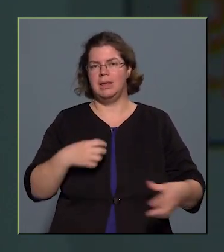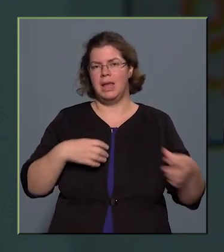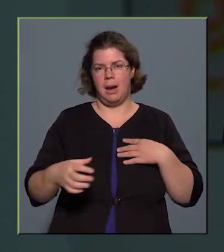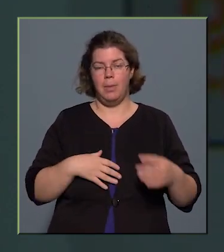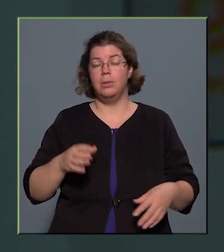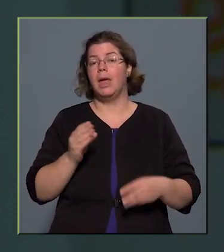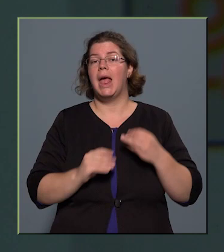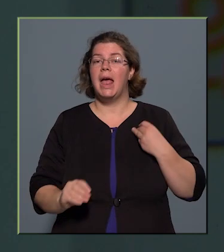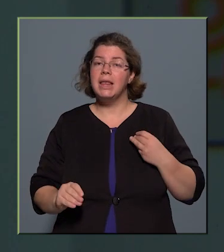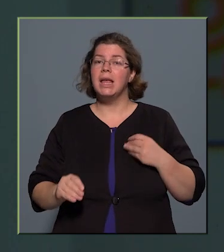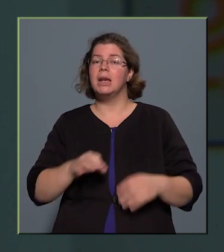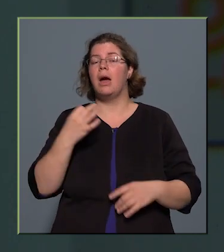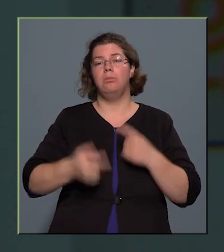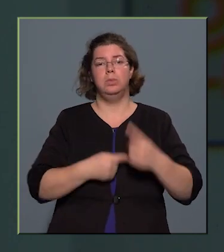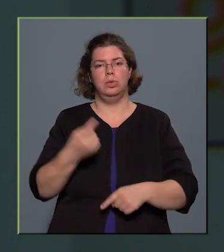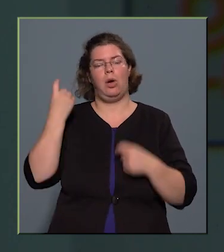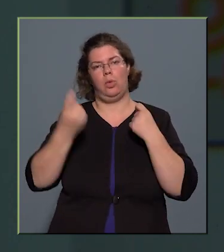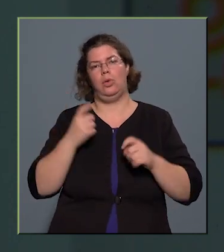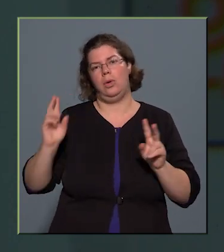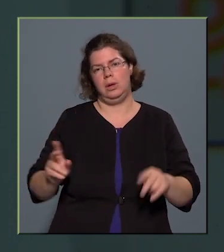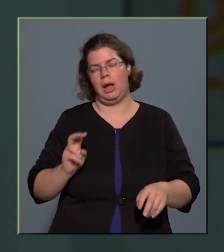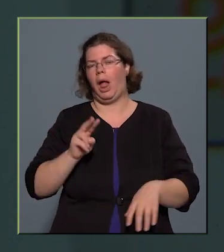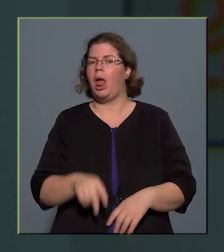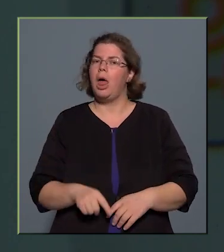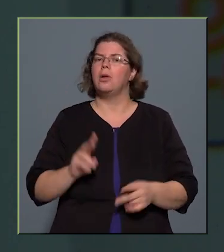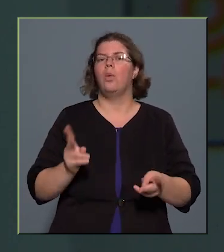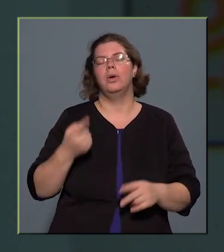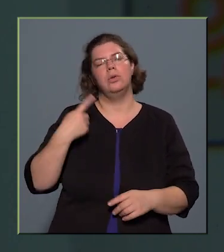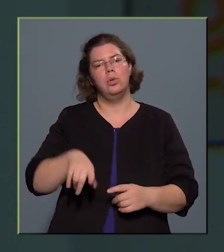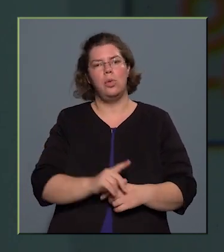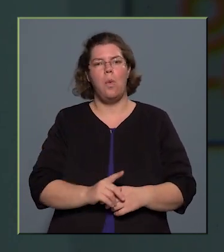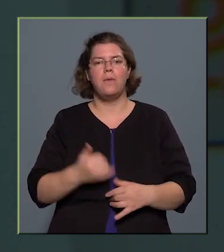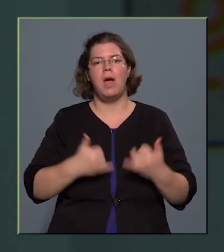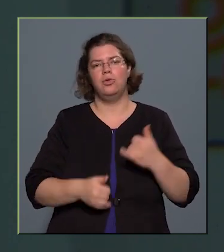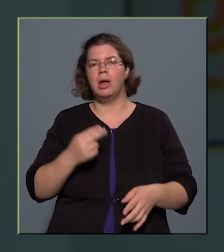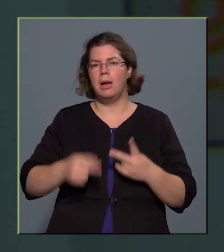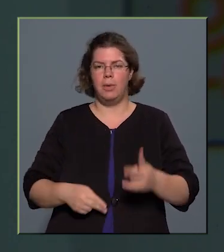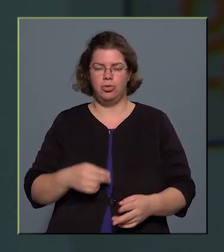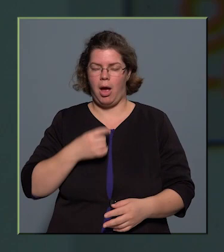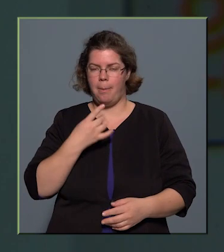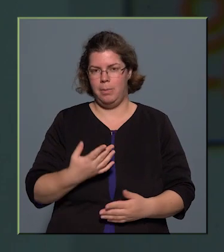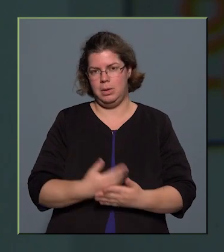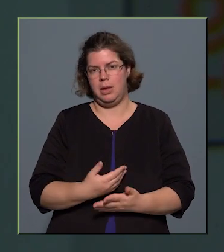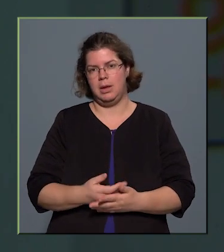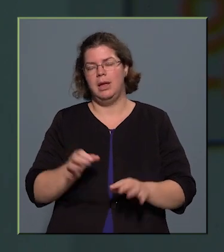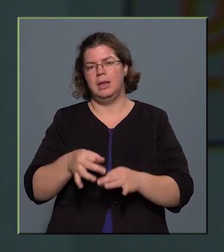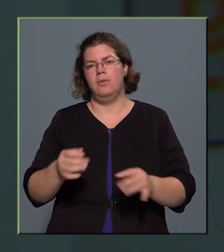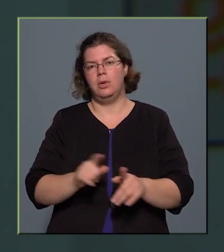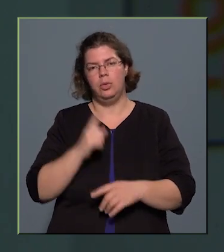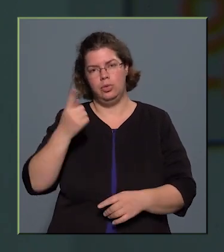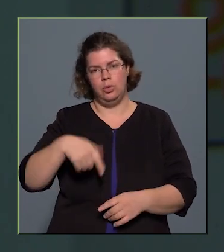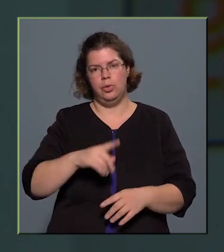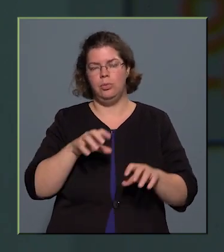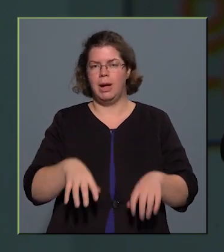ezért naponta gondolkodnunk kell azon, hogy tudunk versenyképesebbek lenni. És nyilván csak úgy tudjuk ezt megtenni, hogyha